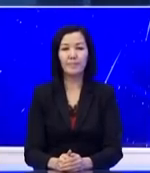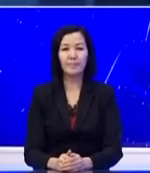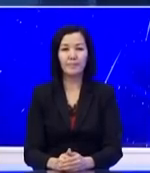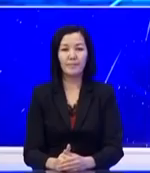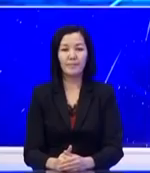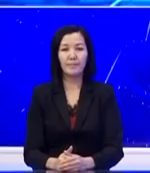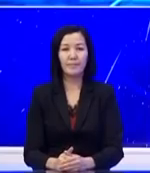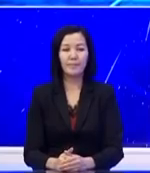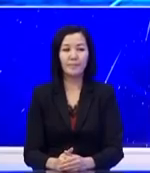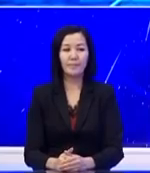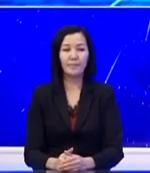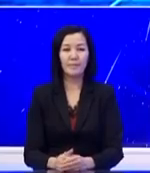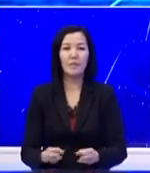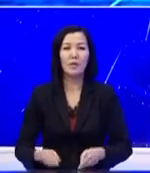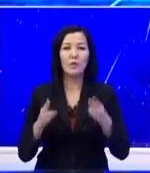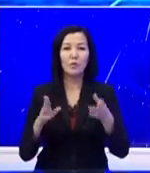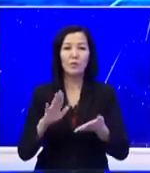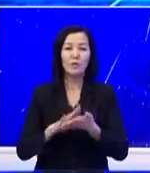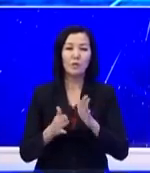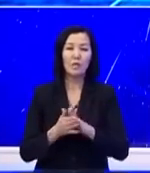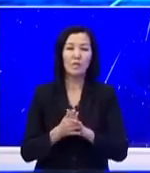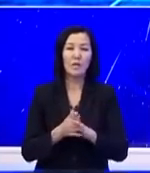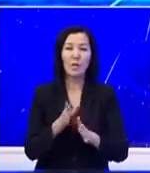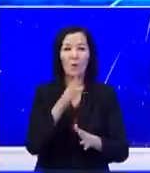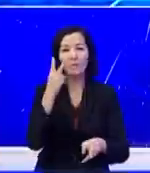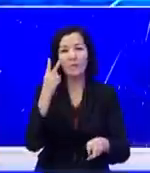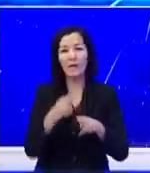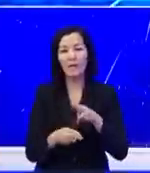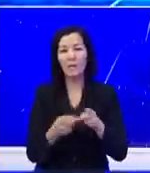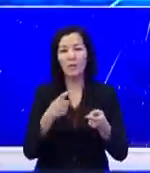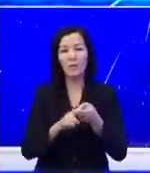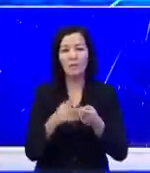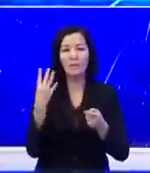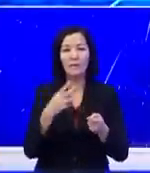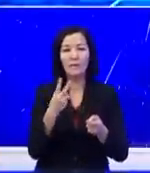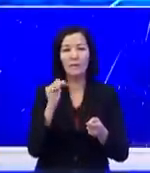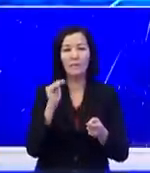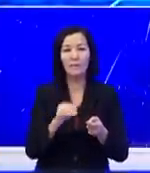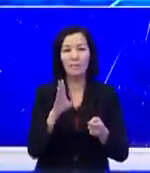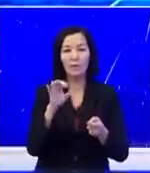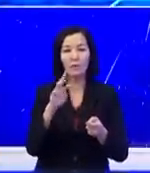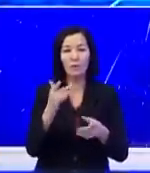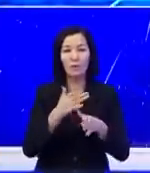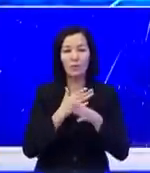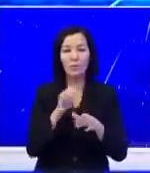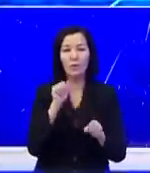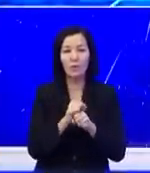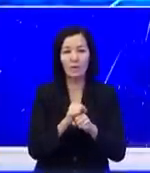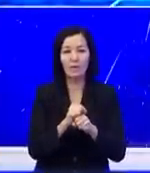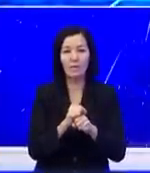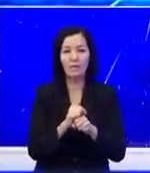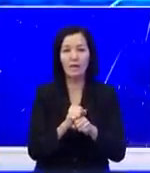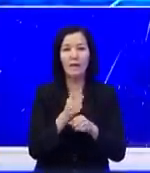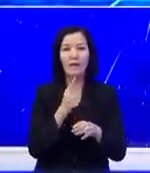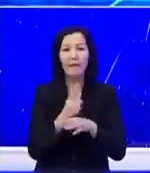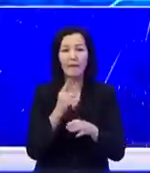арнасы. Төтенше жағдай режимінің аяқталуына байланысты 42500 теңге көлеміндегі көмек тоқтатылды. Оған